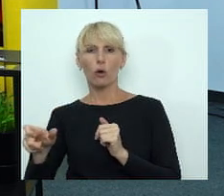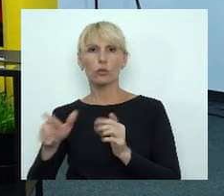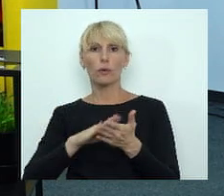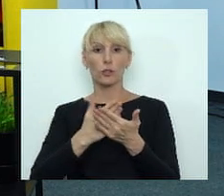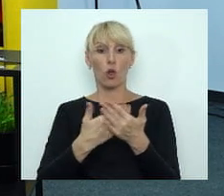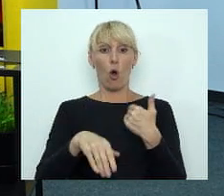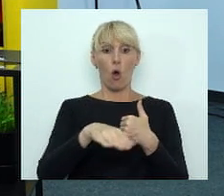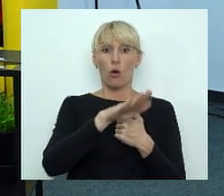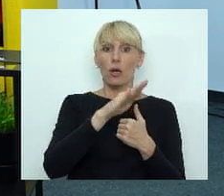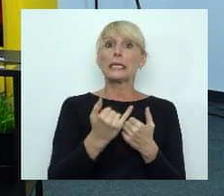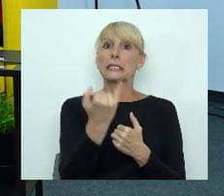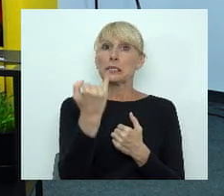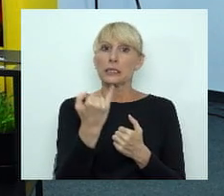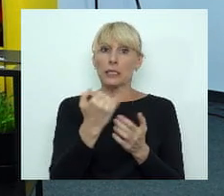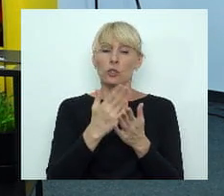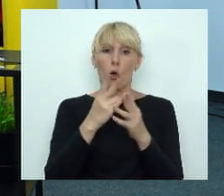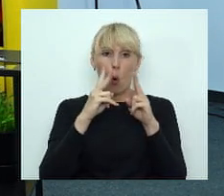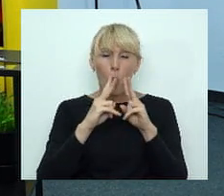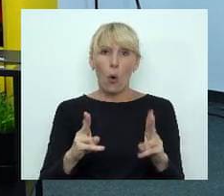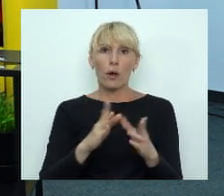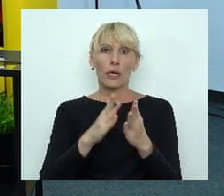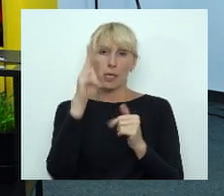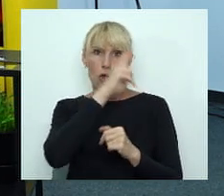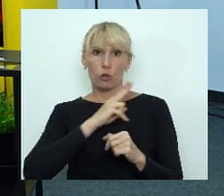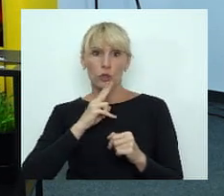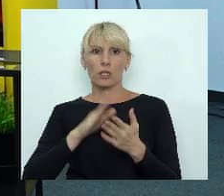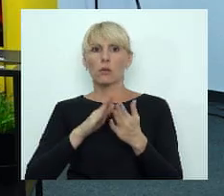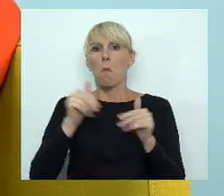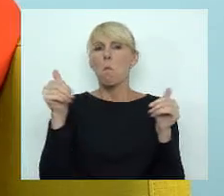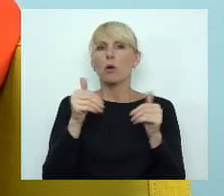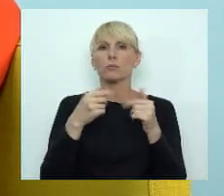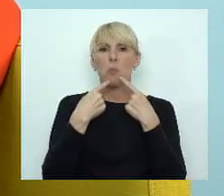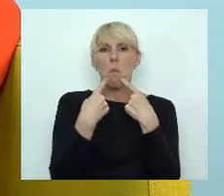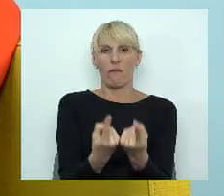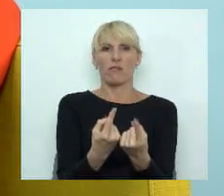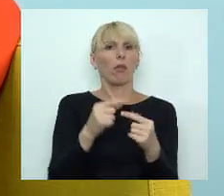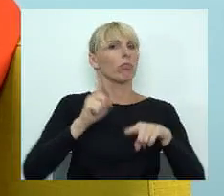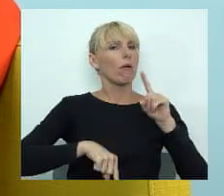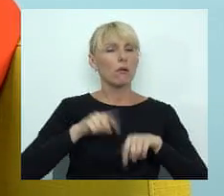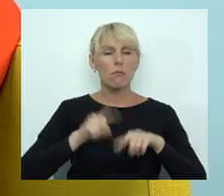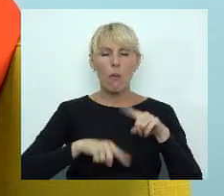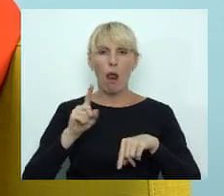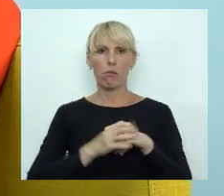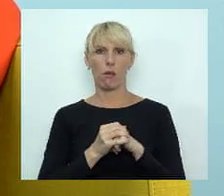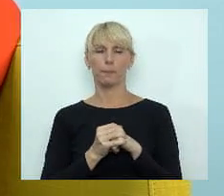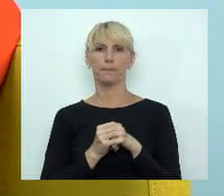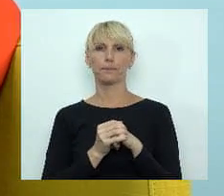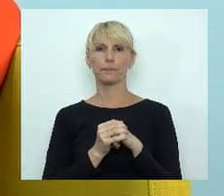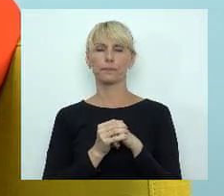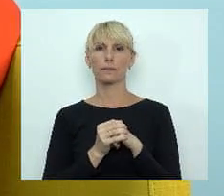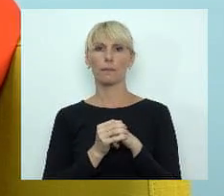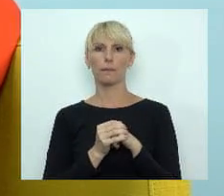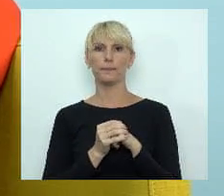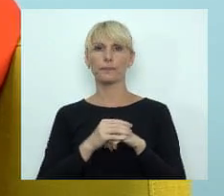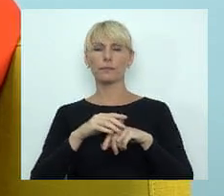dzieckiem konkretnego zaniepokojonego rodzica, to jest informacja, która spokojnie mogłaby być przekazana i patrząc na to z punktu widzenia przepisów rozporządzenia